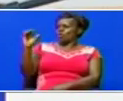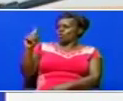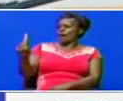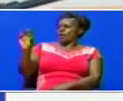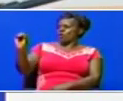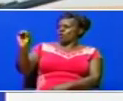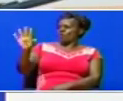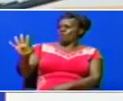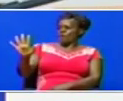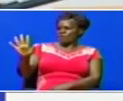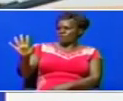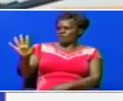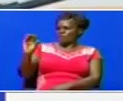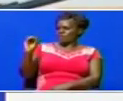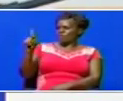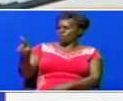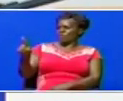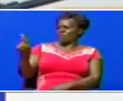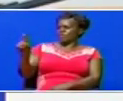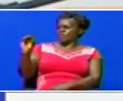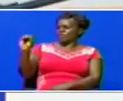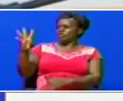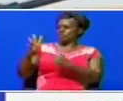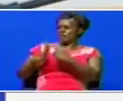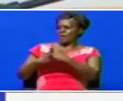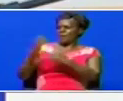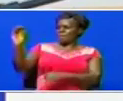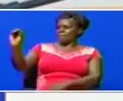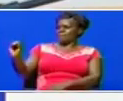105, that's 0.09%.